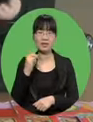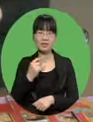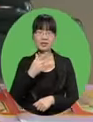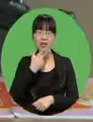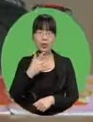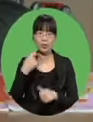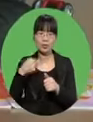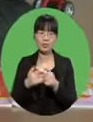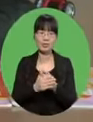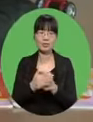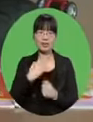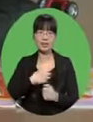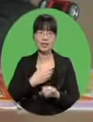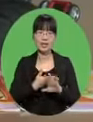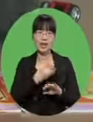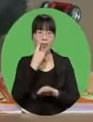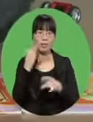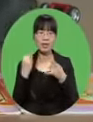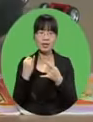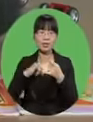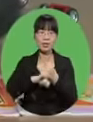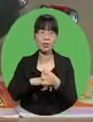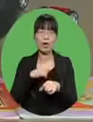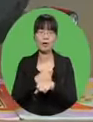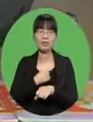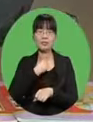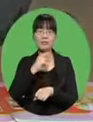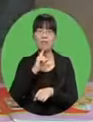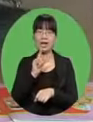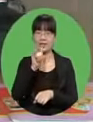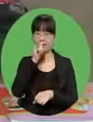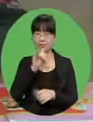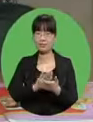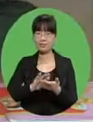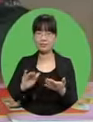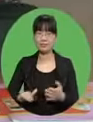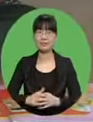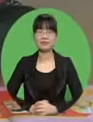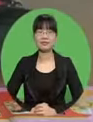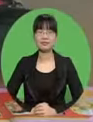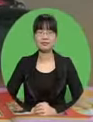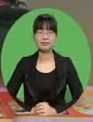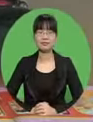때문에 걱정하는 다른 엄마들에게 꼭 하고 싶은 말이 있습니다.